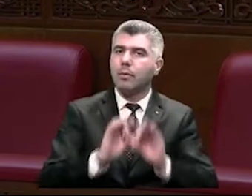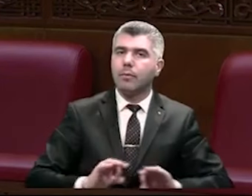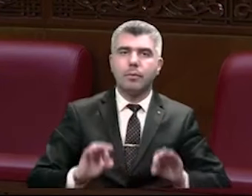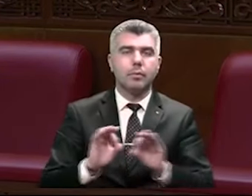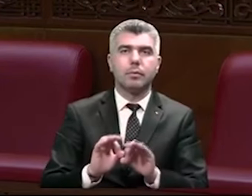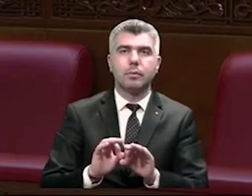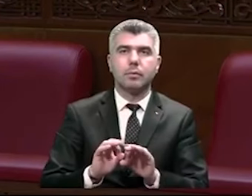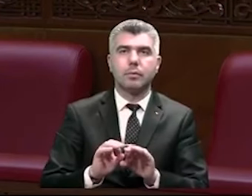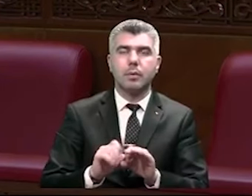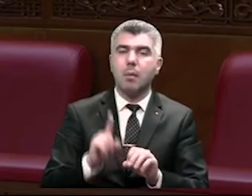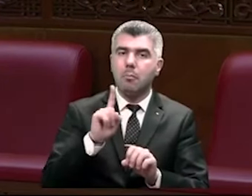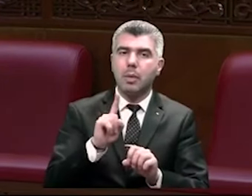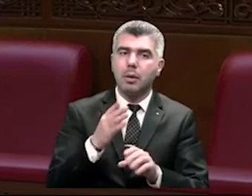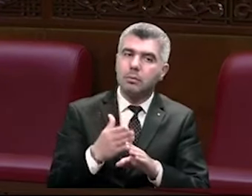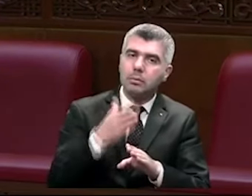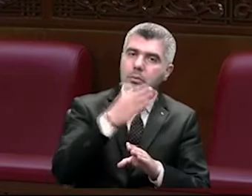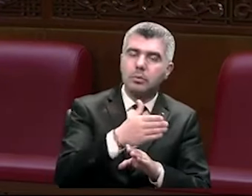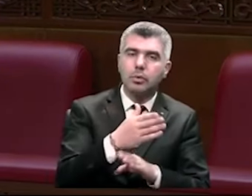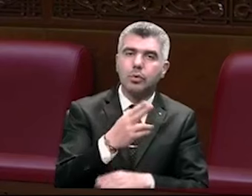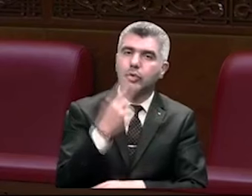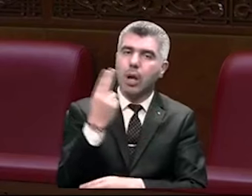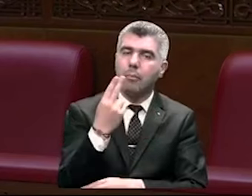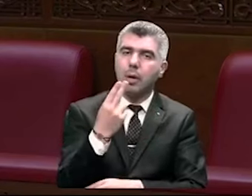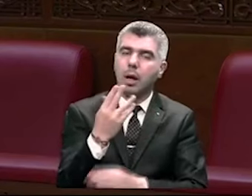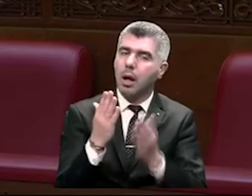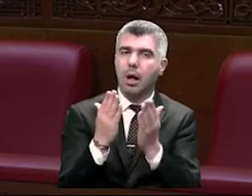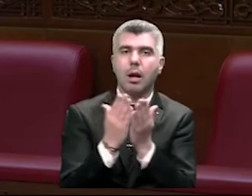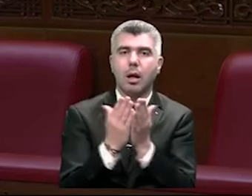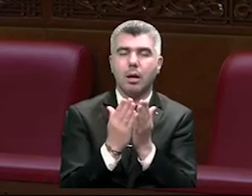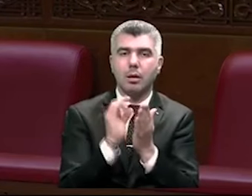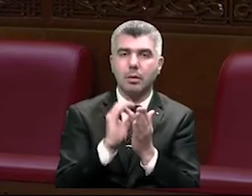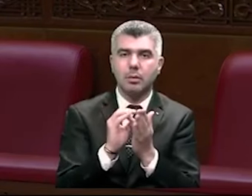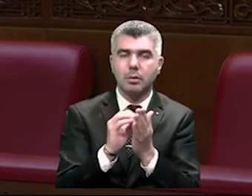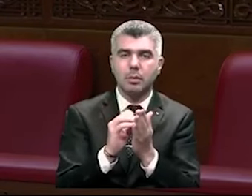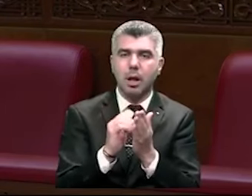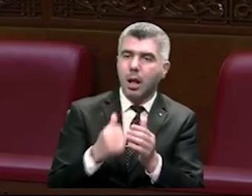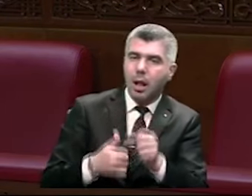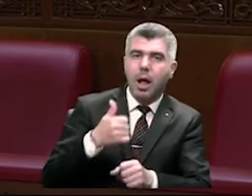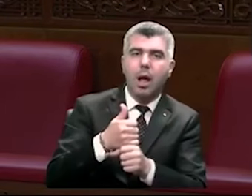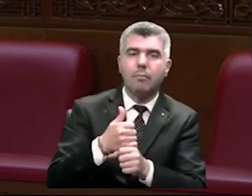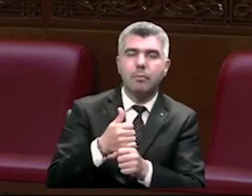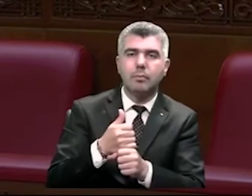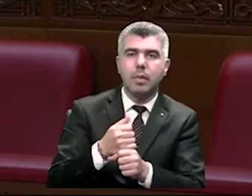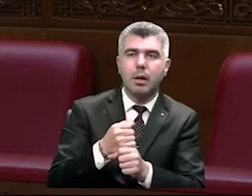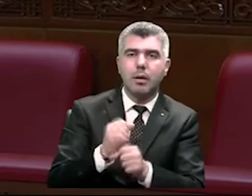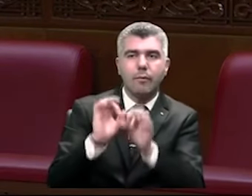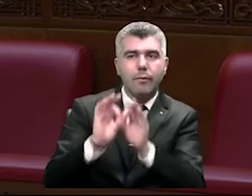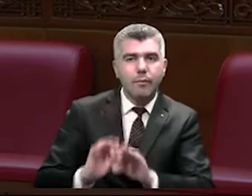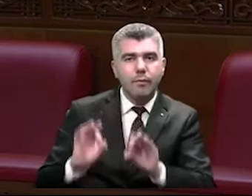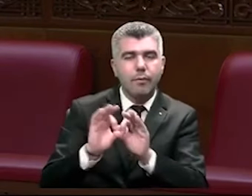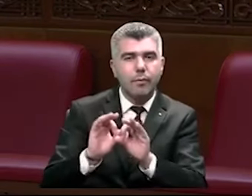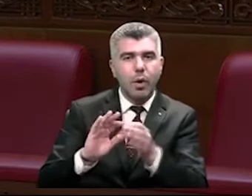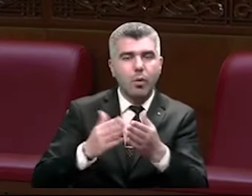ولكن خصهم يدخلوا يقراوا باش ما يضيعو السنه هشي هو اللي بغيناه لان